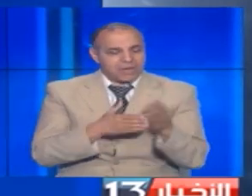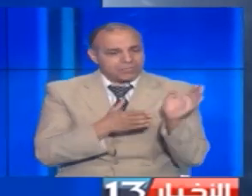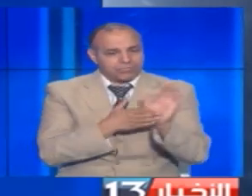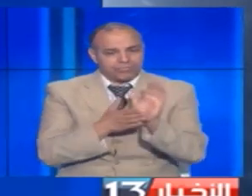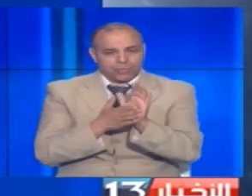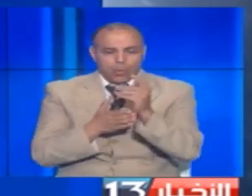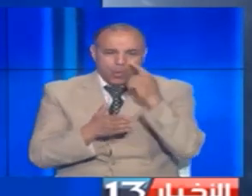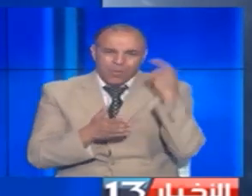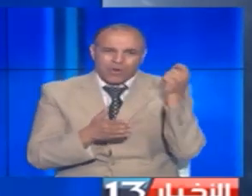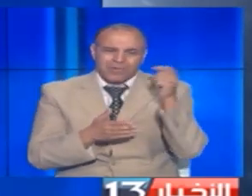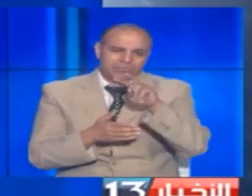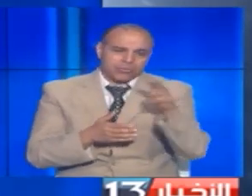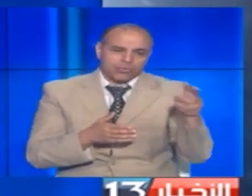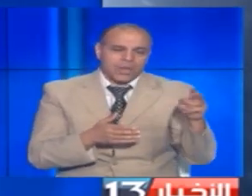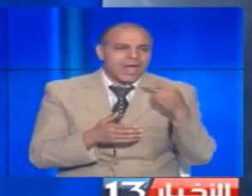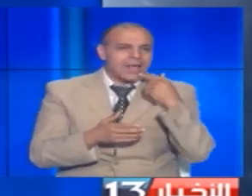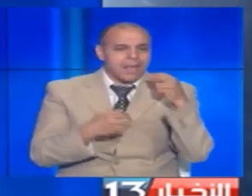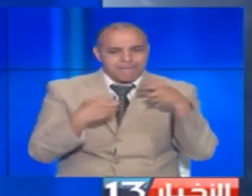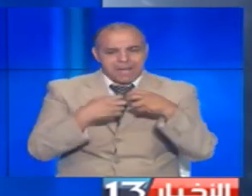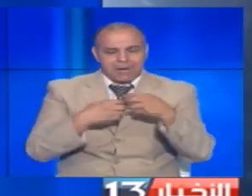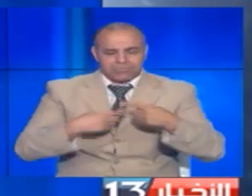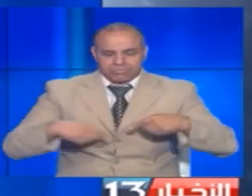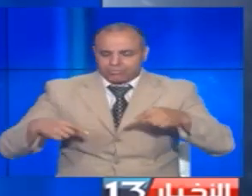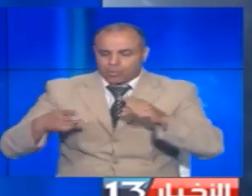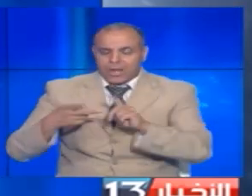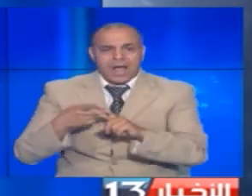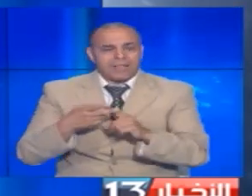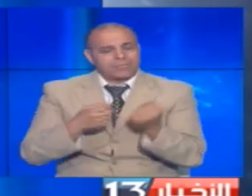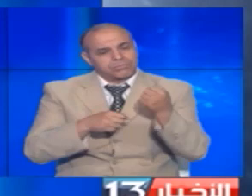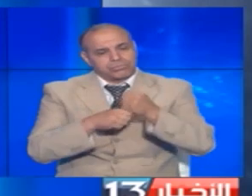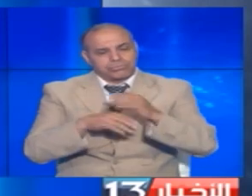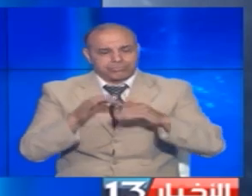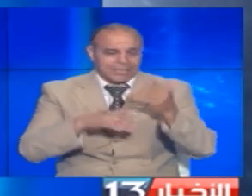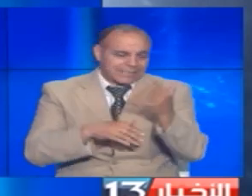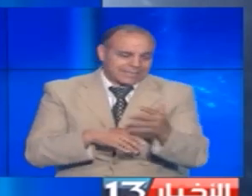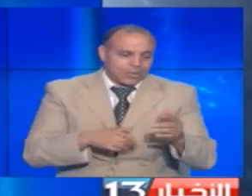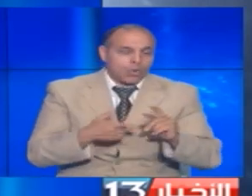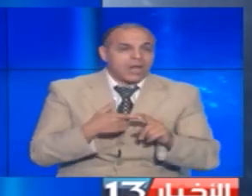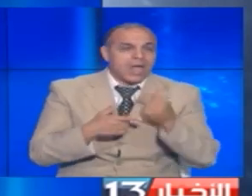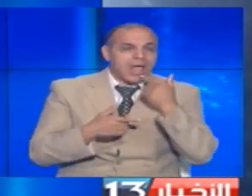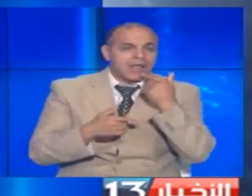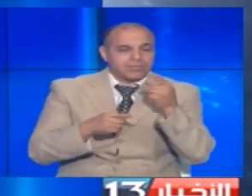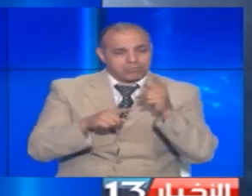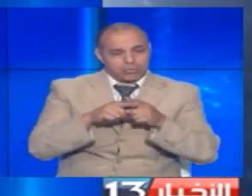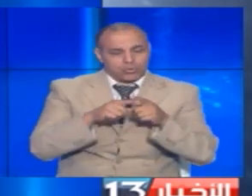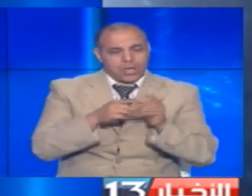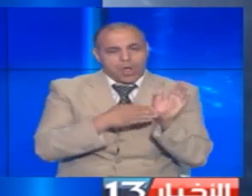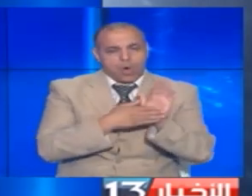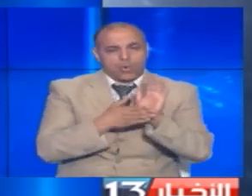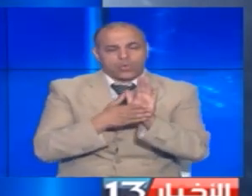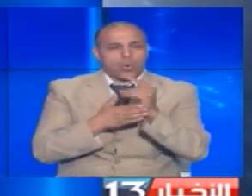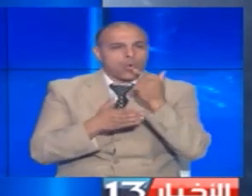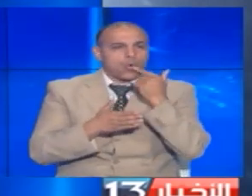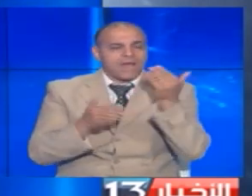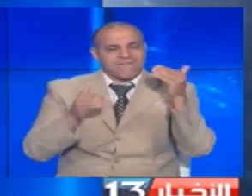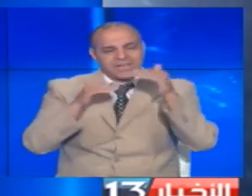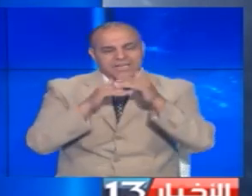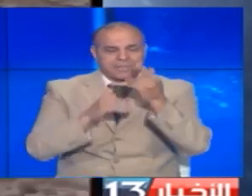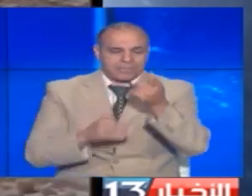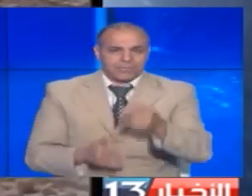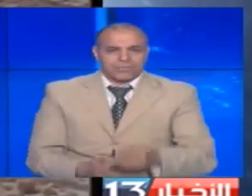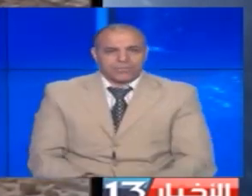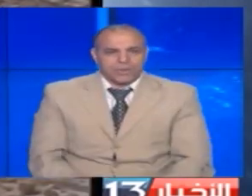جويه متنوعه ومعارضه وورشات لابداعات اطفال الجهه بالاضافه الى عروض فنيه الليليه